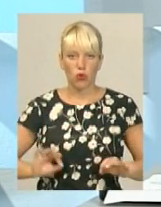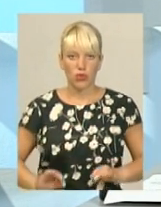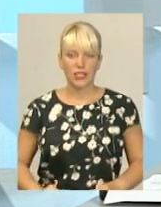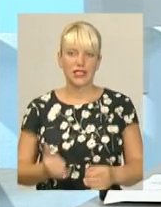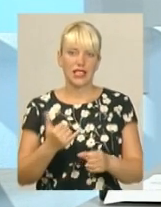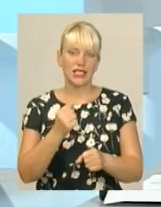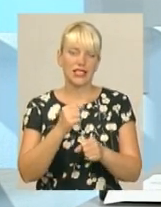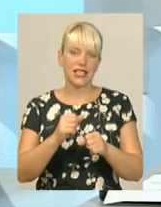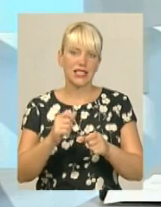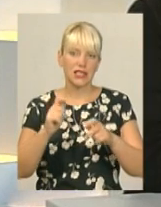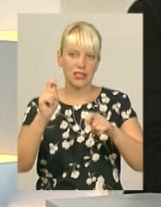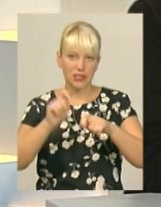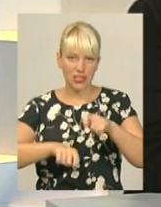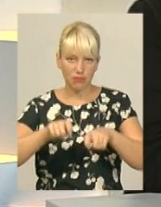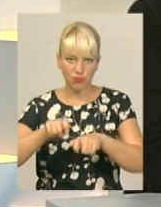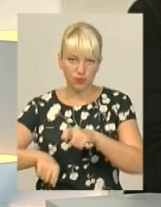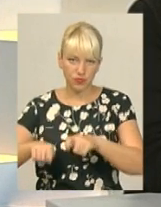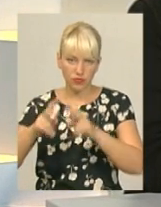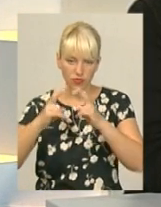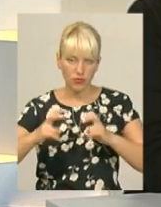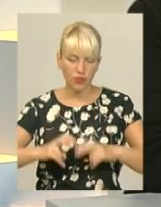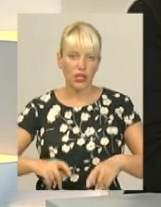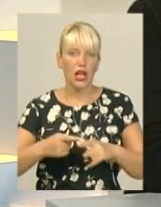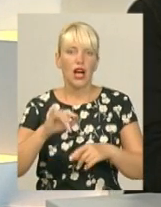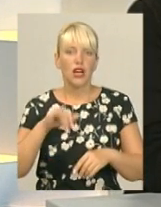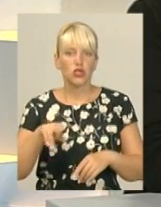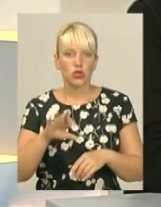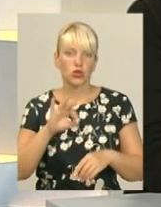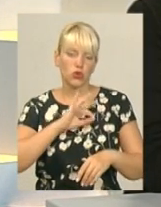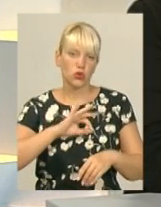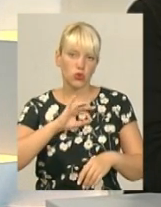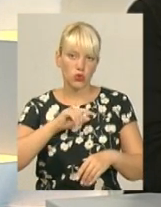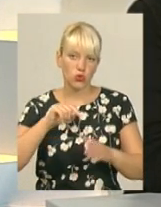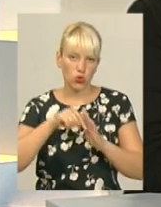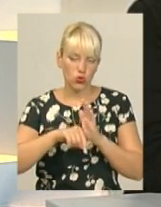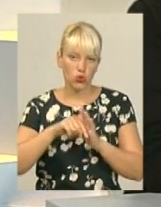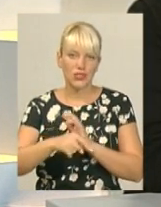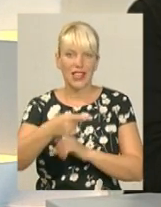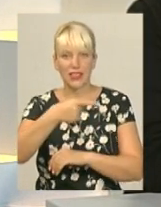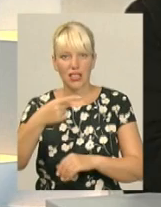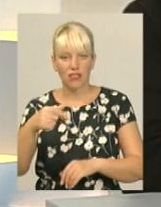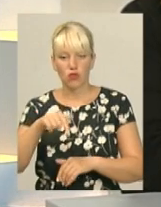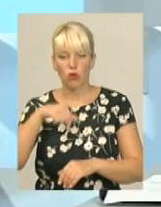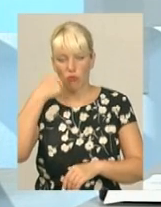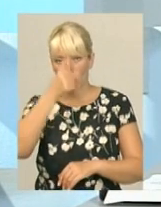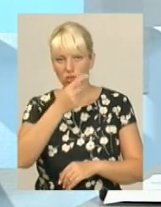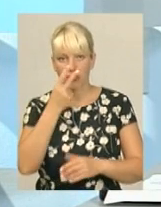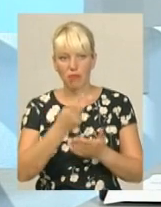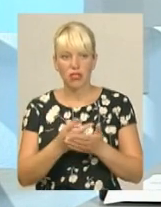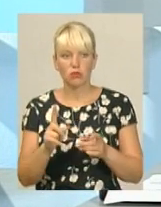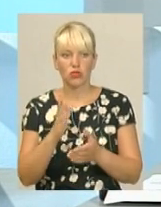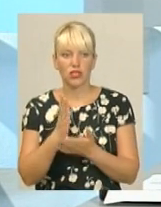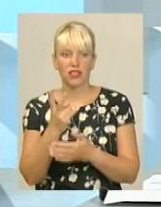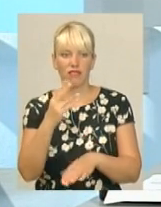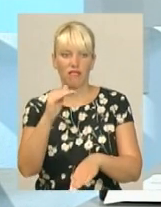здійснюється розслідування по вказаних кримінальних проваджень. Але що стосується самого негативу, то в цьому році ми бачимо, що є 2 таких